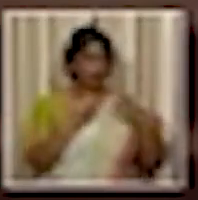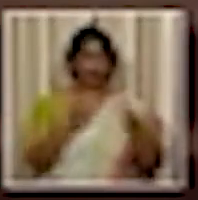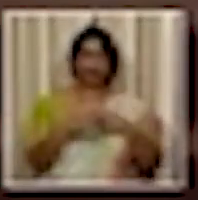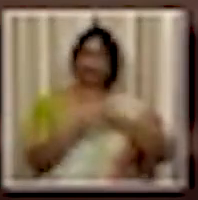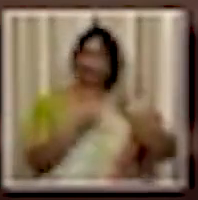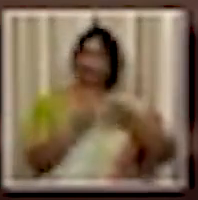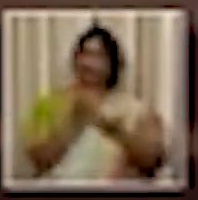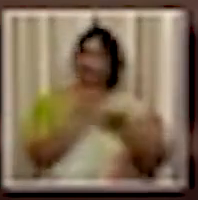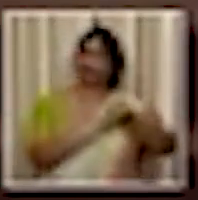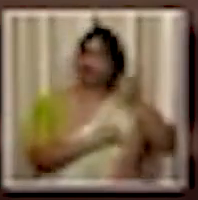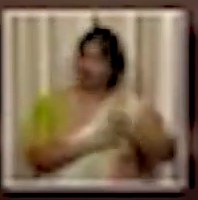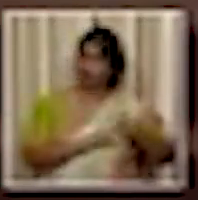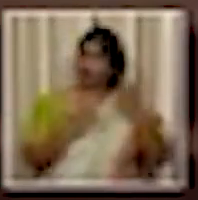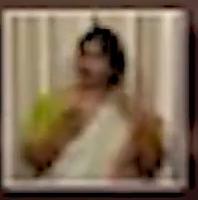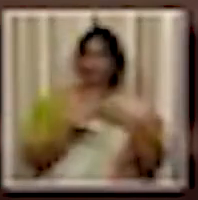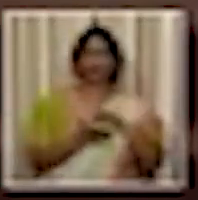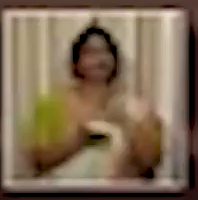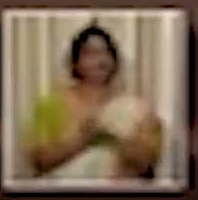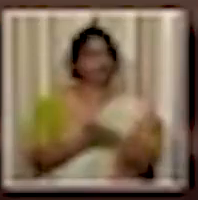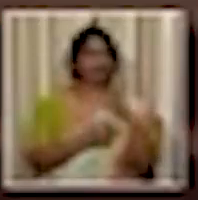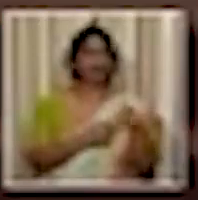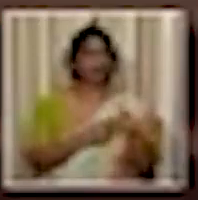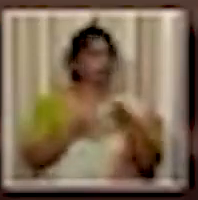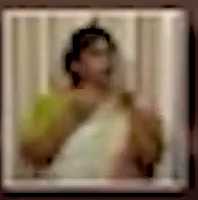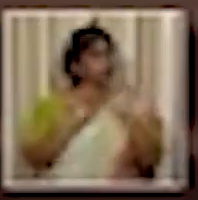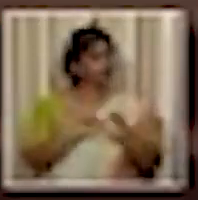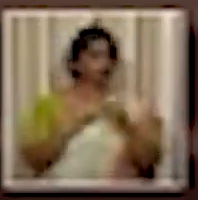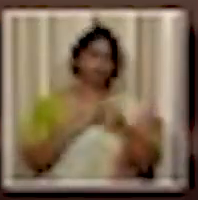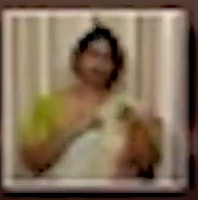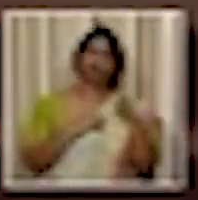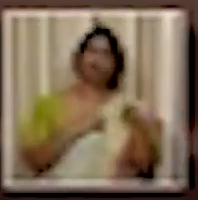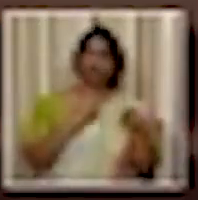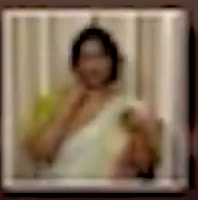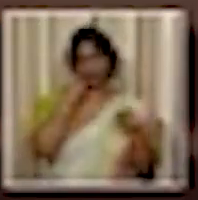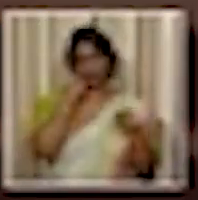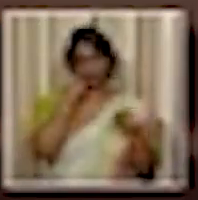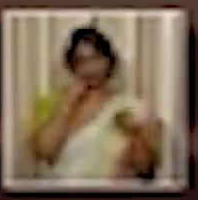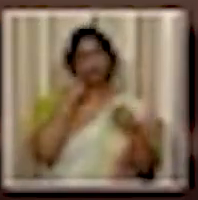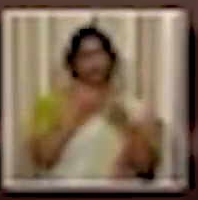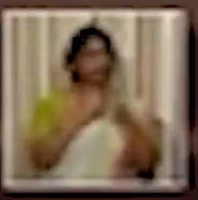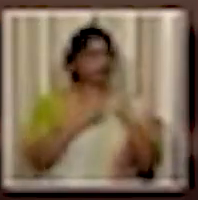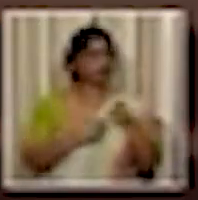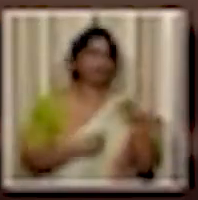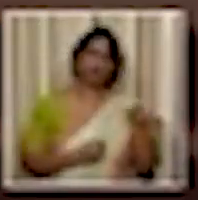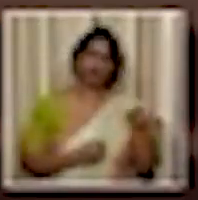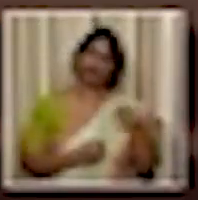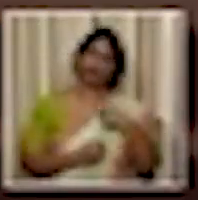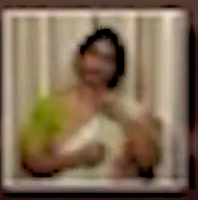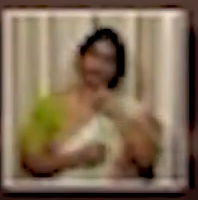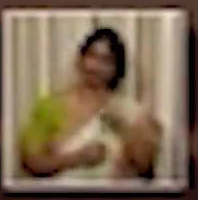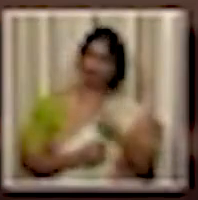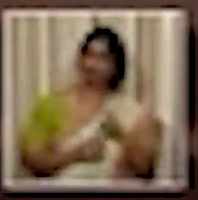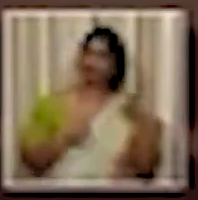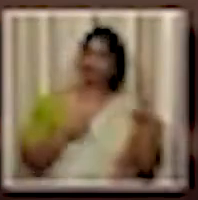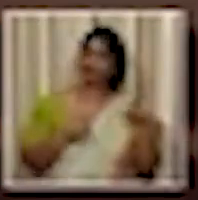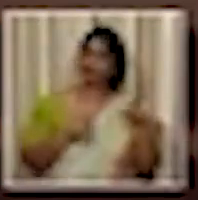ගිහිල්ලා මේක අනුමැතිය දෙනවද නැද්ද කියලා තීන්දුව කරන්නේ. ඒක නිසා ඒක විධිමත් විදියට ඒ කටයුත්ත සිද්ධ කරලා තියෙනවා කියන එකත් මතක් කරන්න ඕනේ. ඒ